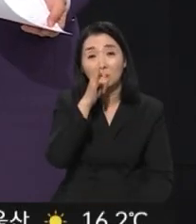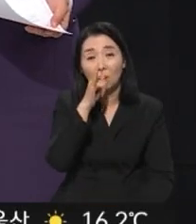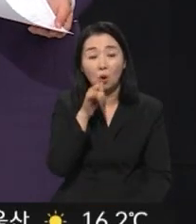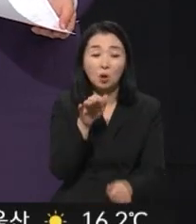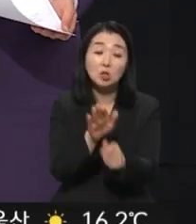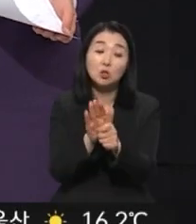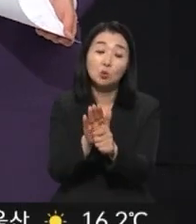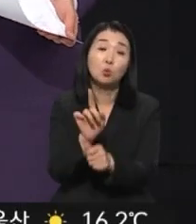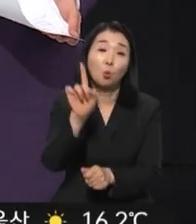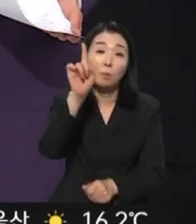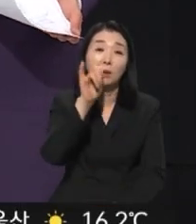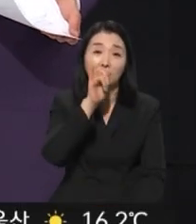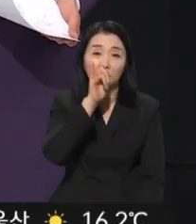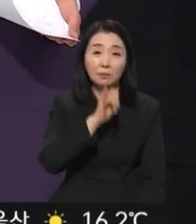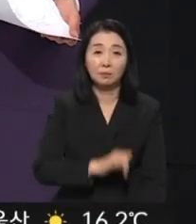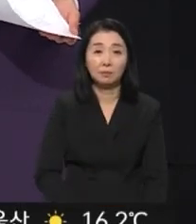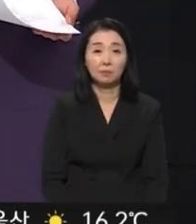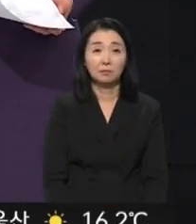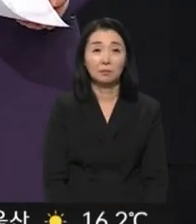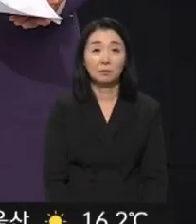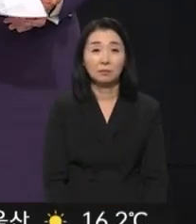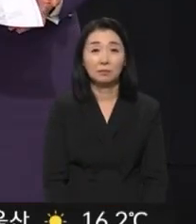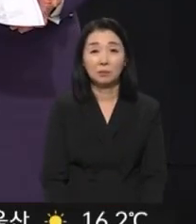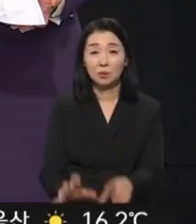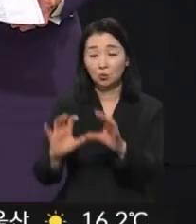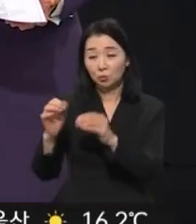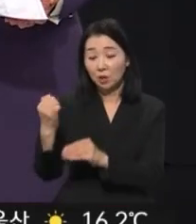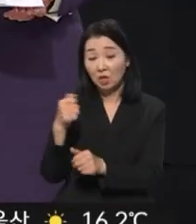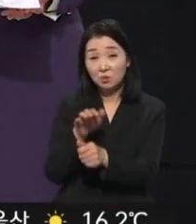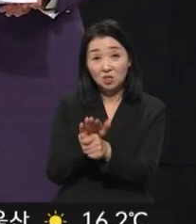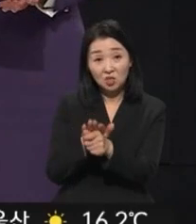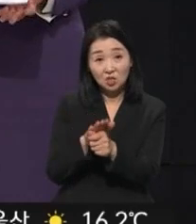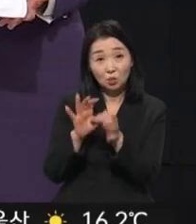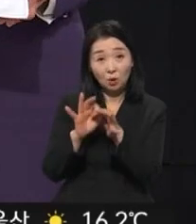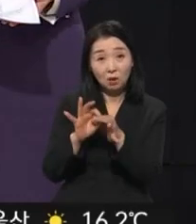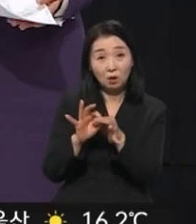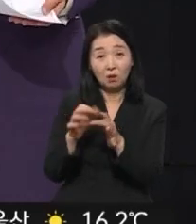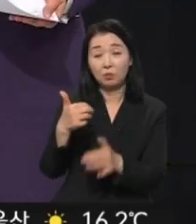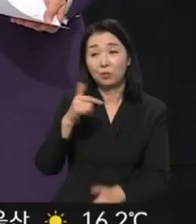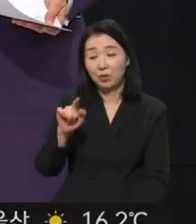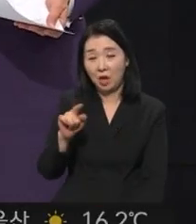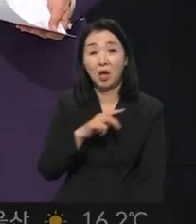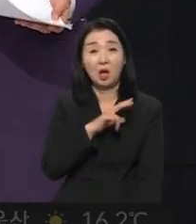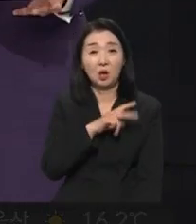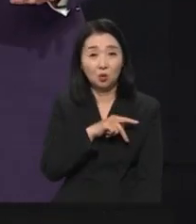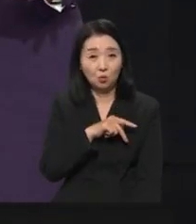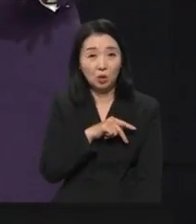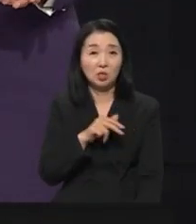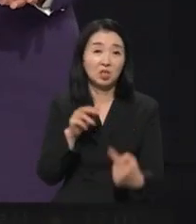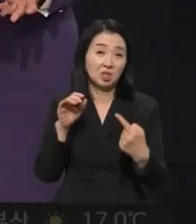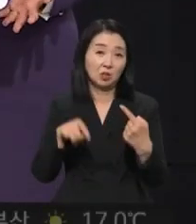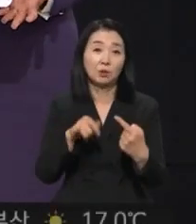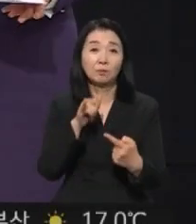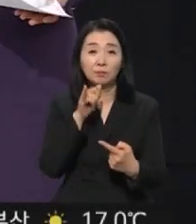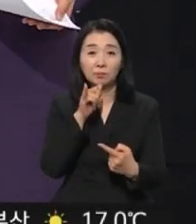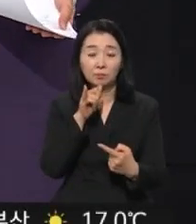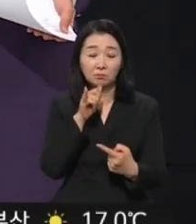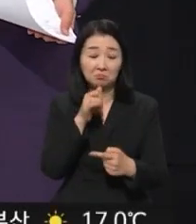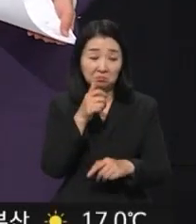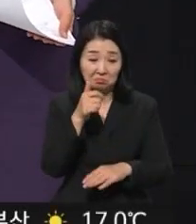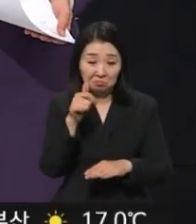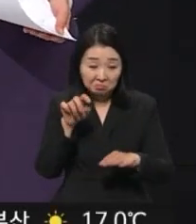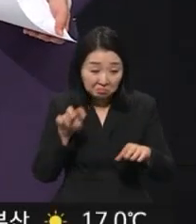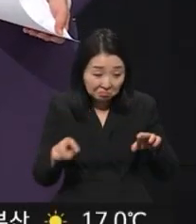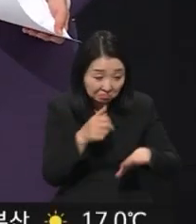높은 지지도를 받고 있다는 분석이 나왔습니다. 하지만 국민의힘 지지층에서는 나경원 전 의원이 1위를 차지하면서